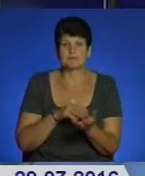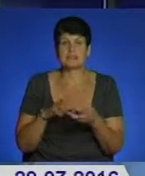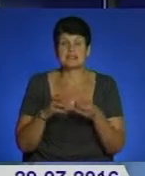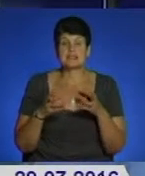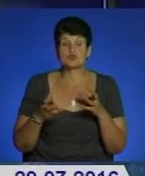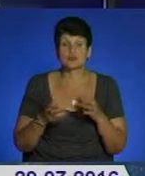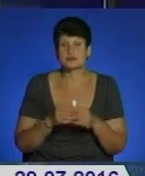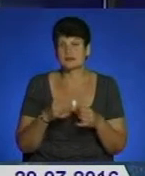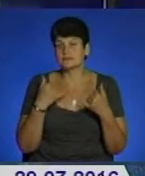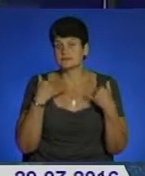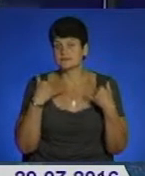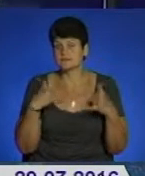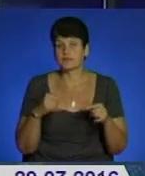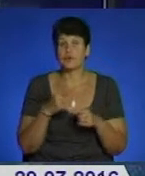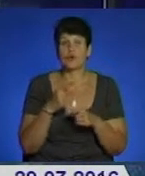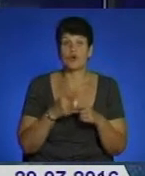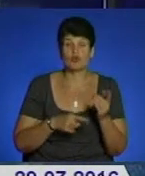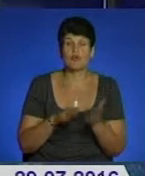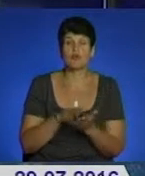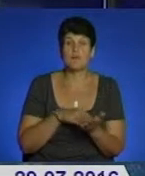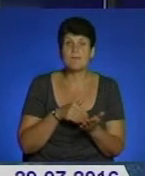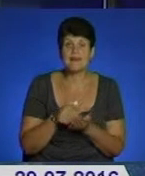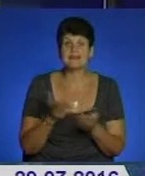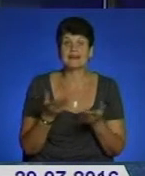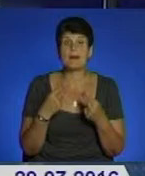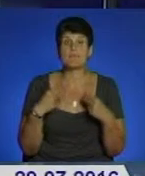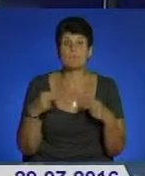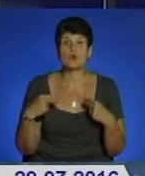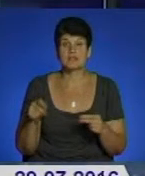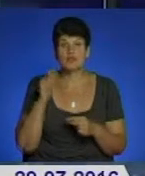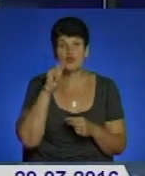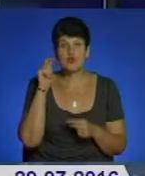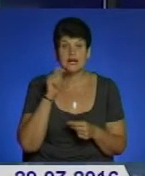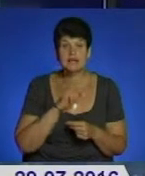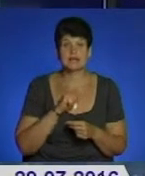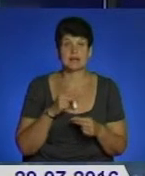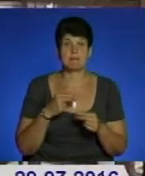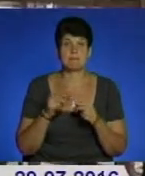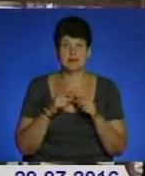дослідження вражають. Майже половина масла, яке продається в українських магазинах – фальсифікат.